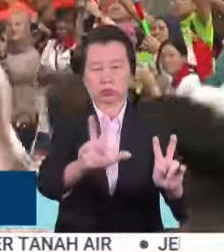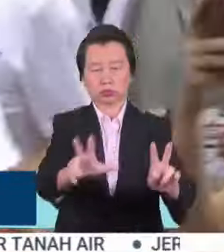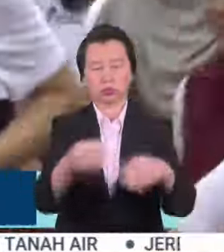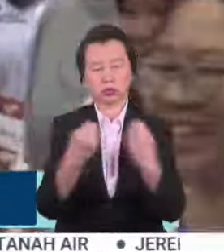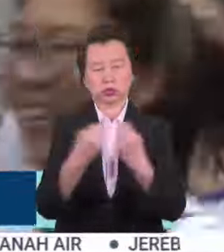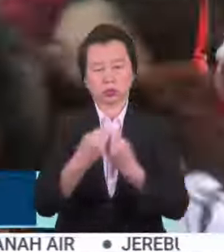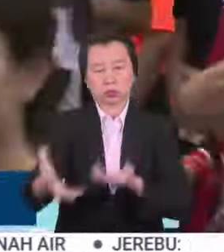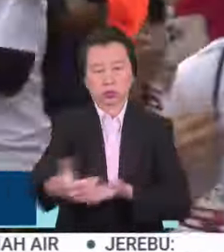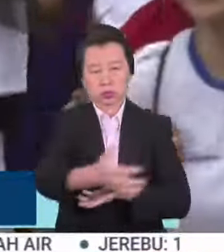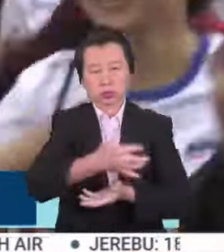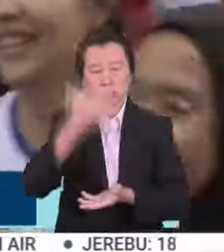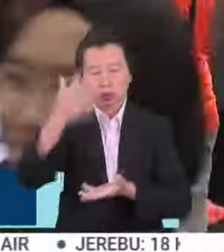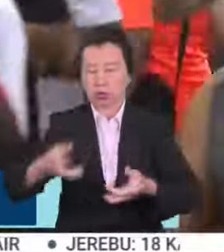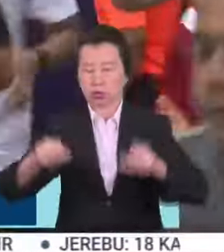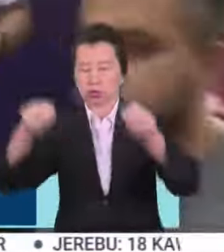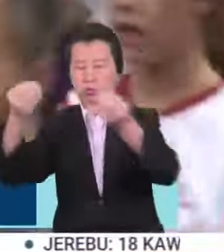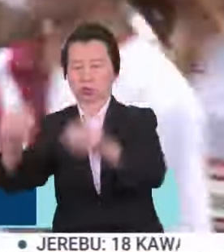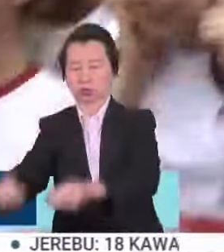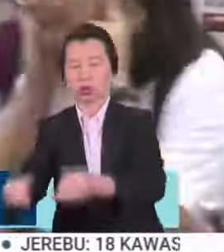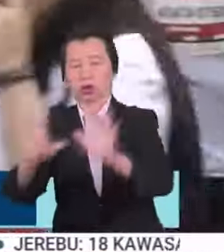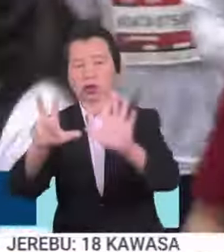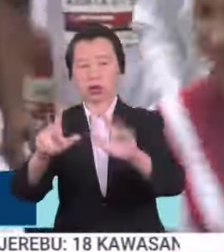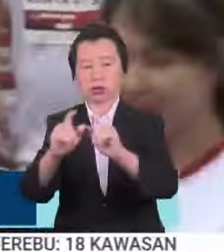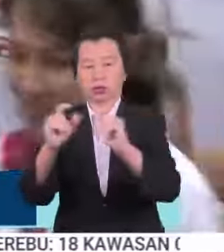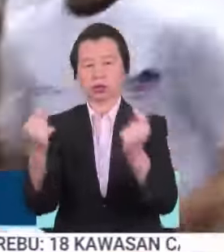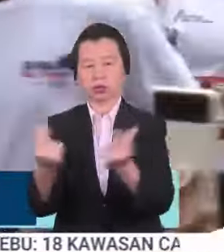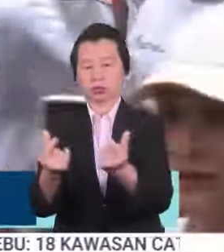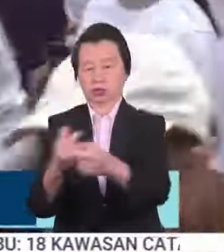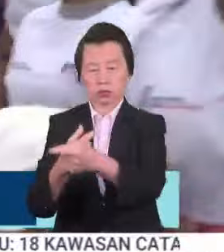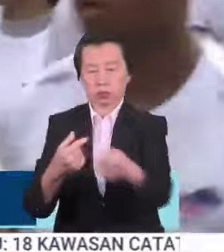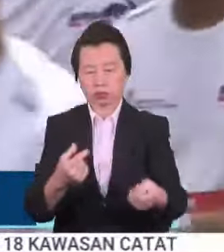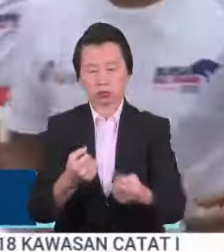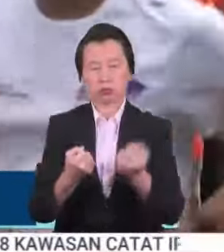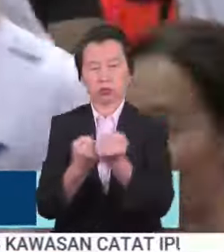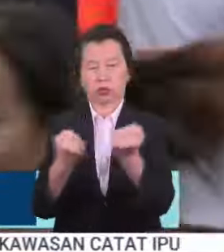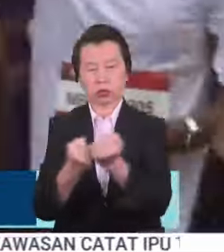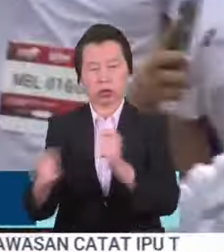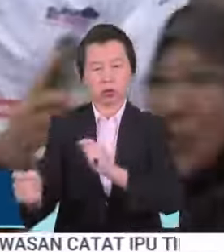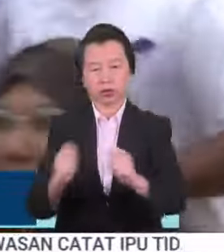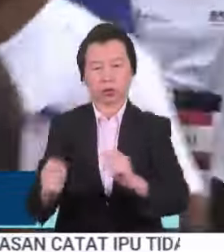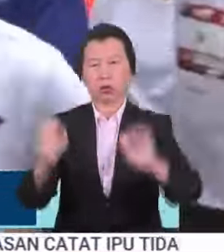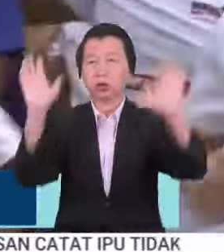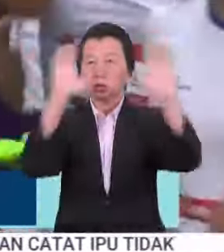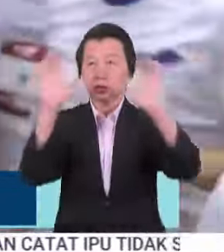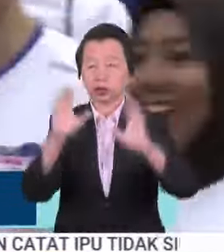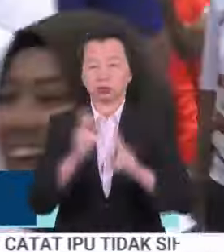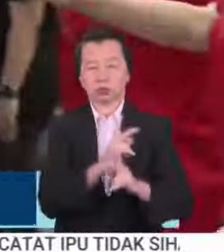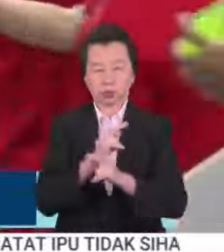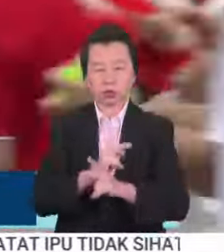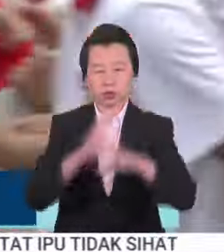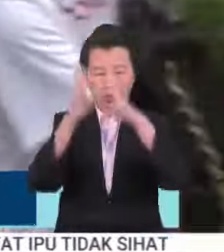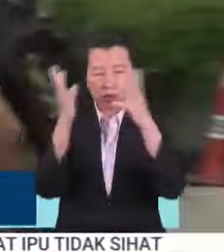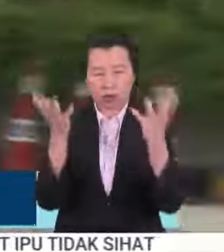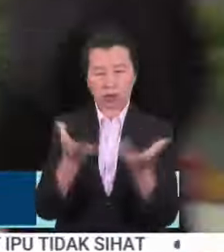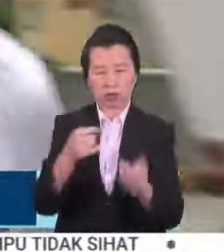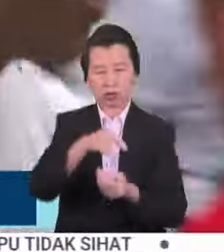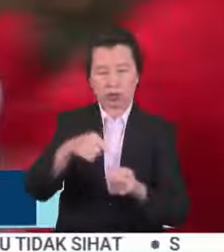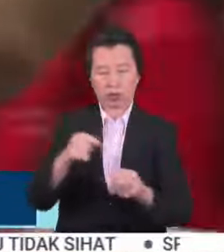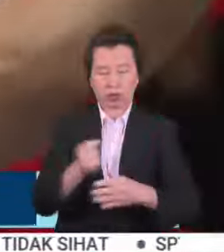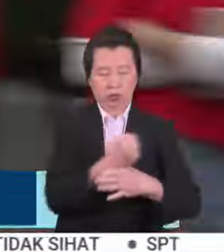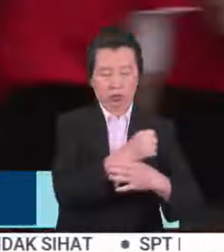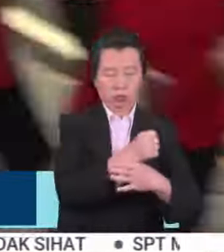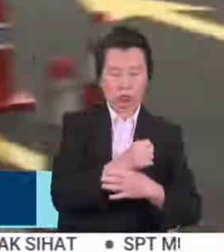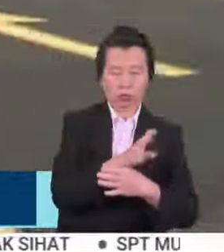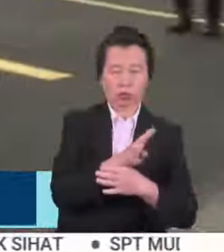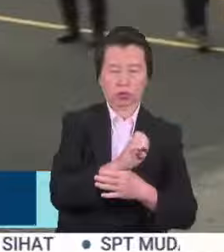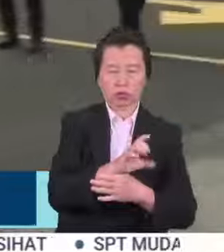2023. Jumlah kutipan ini akan diberikan kepada 8 kumpulan penerima bagi menyokong tindakan iklim dan perlindungan alam sekitar. Bursa Bull